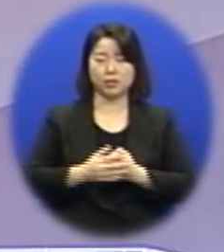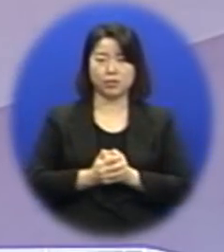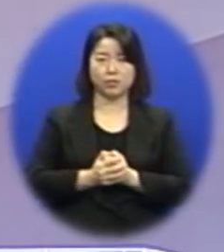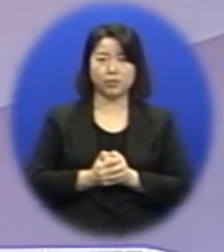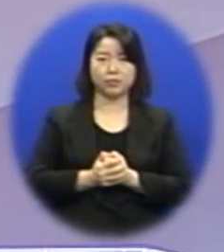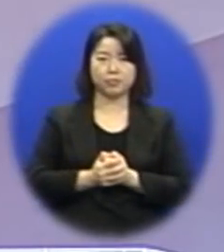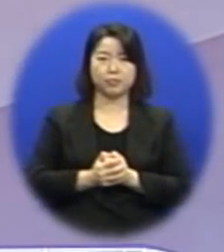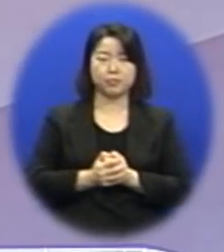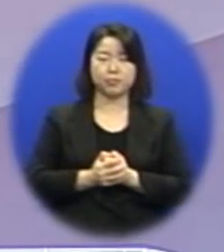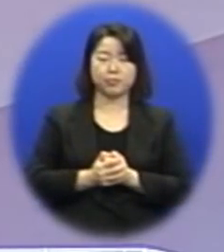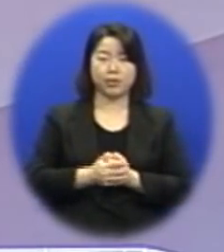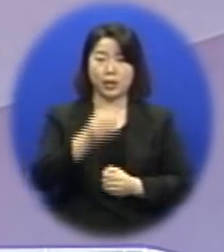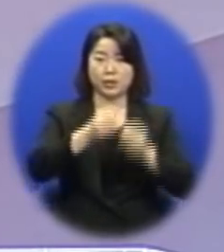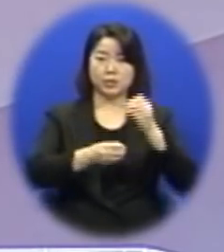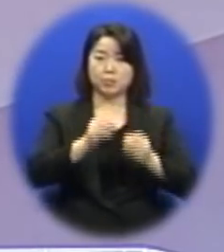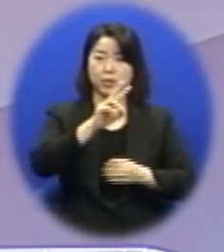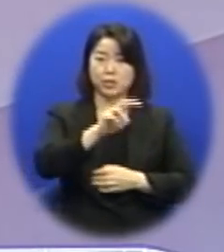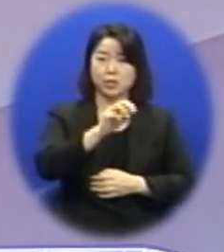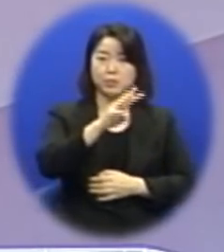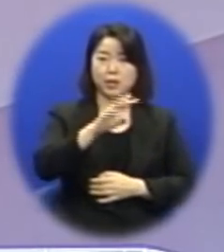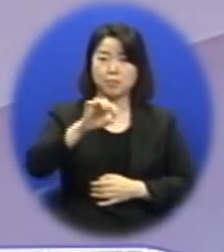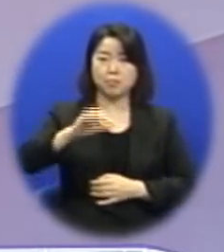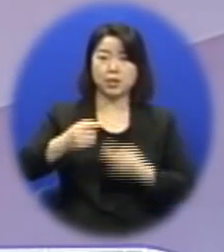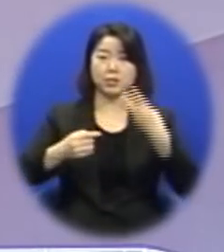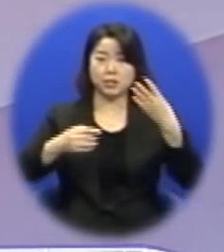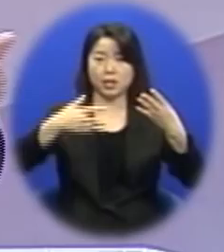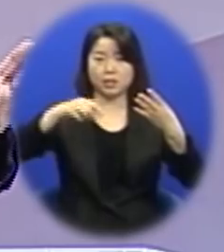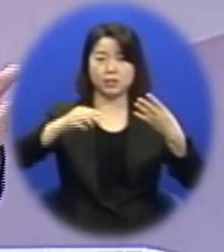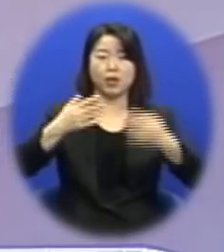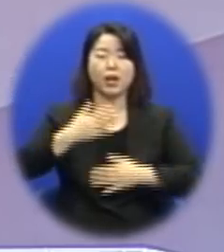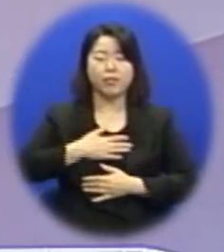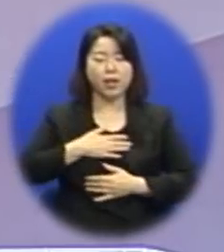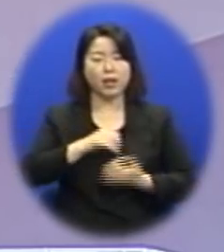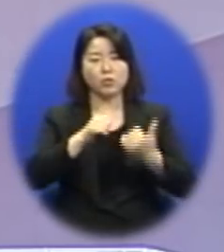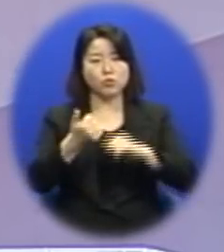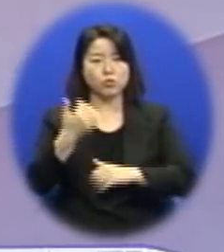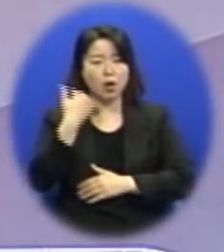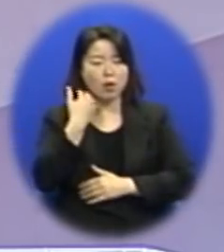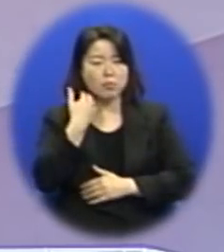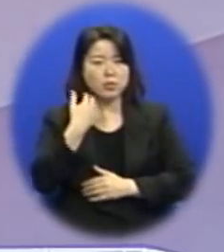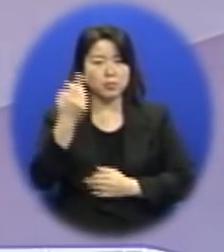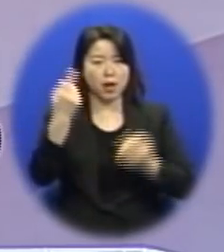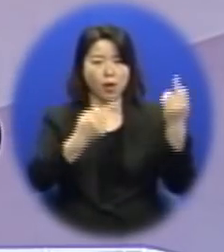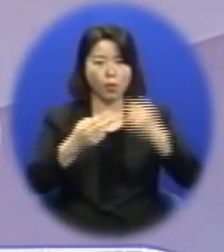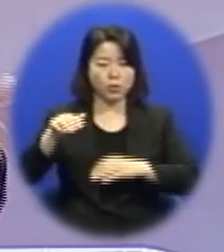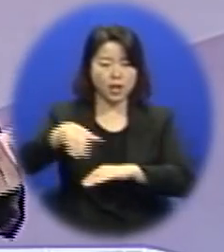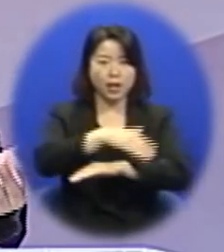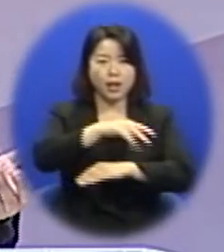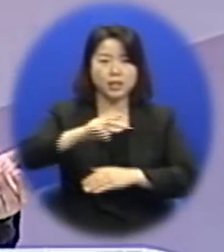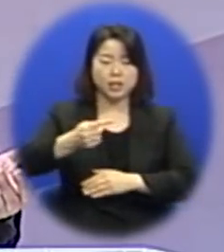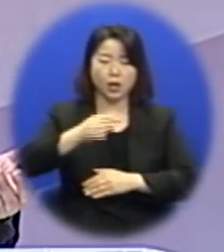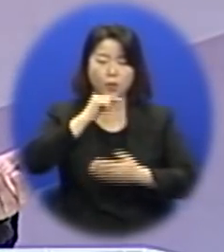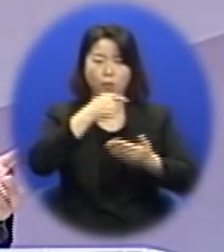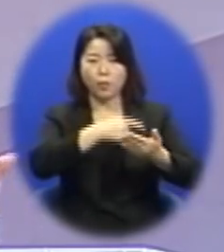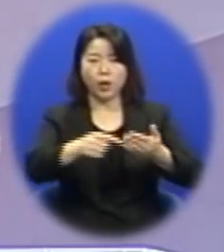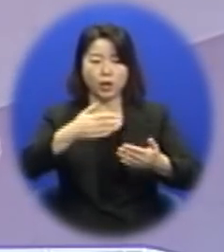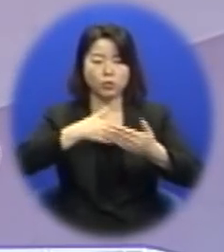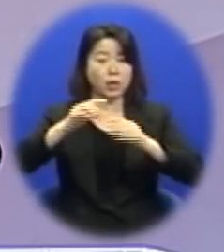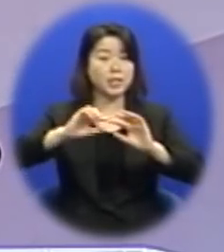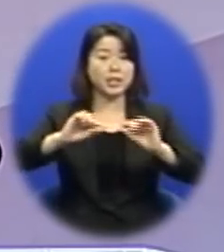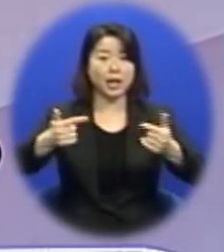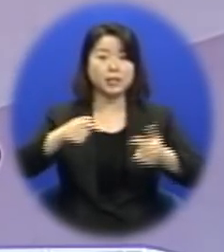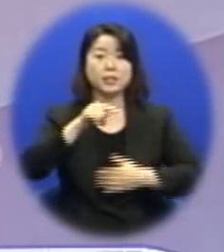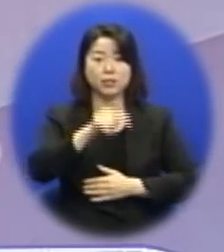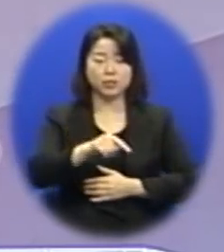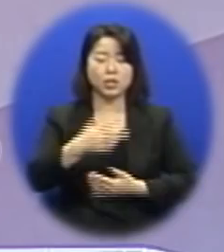않았어 시편 23편 4절에 내가 사망의 음침한 골짜기로 다닐지라도 해를 두려워하지 않을 것은